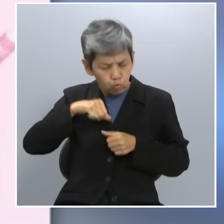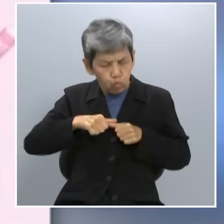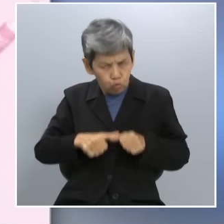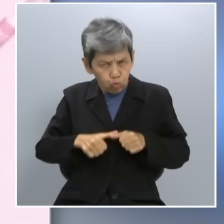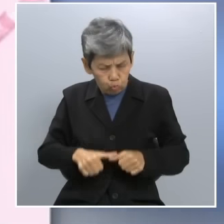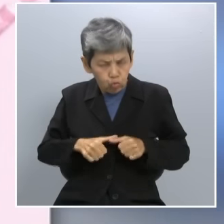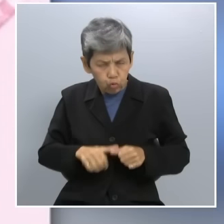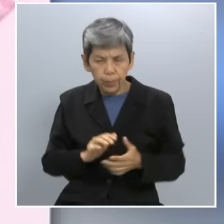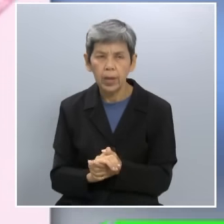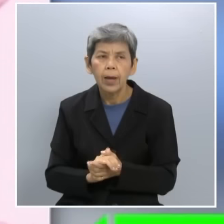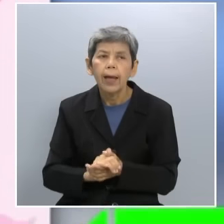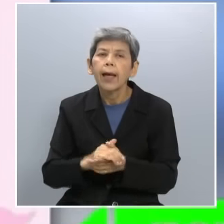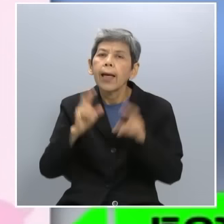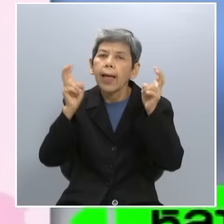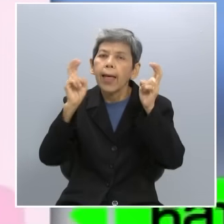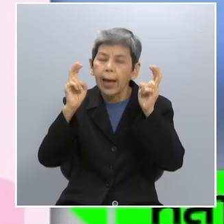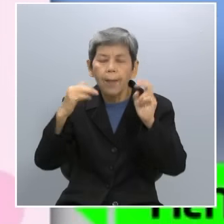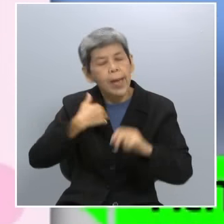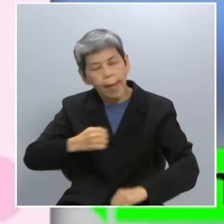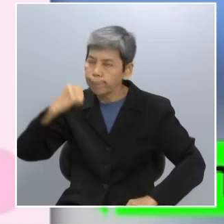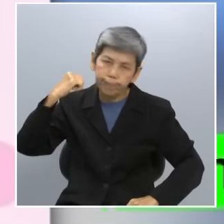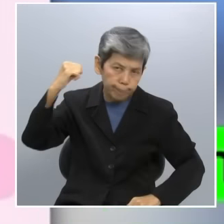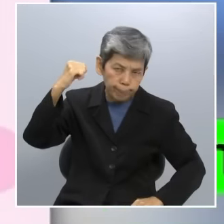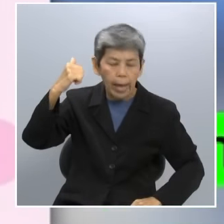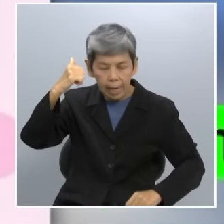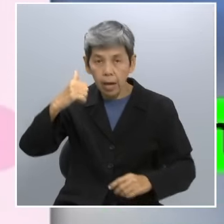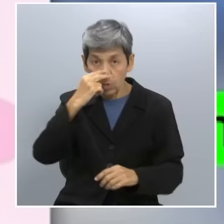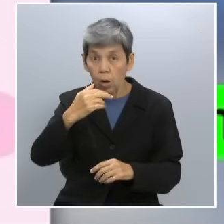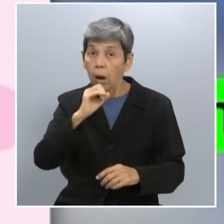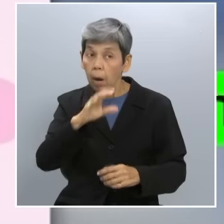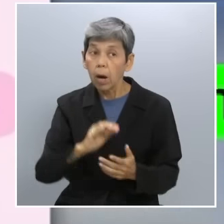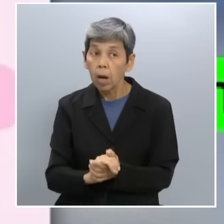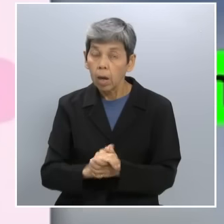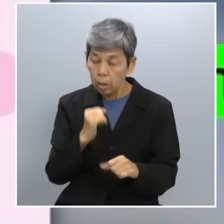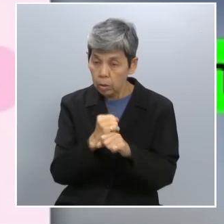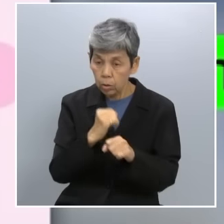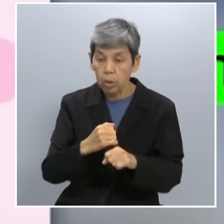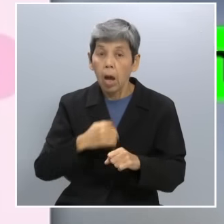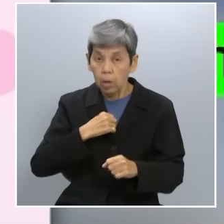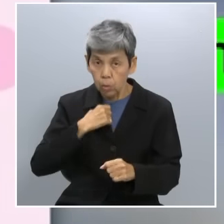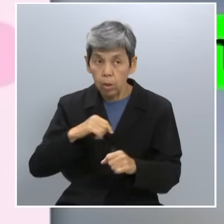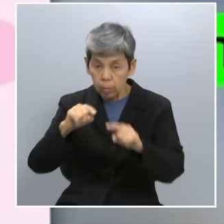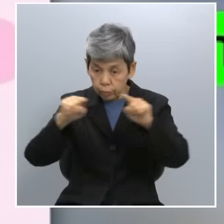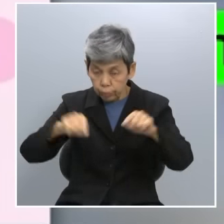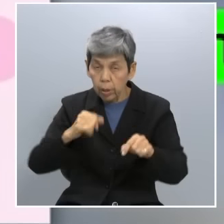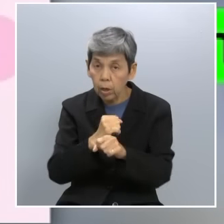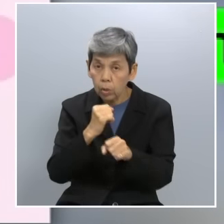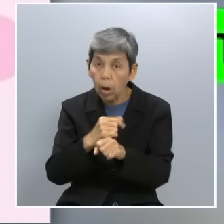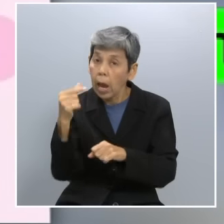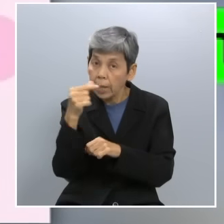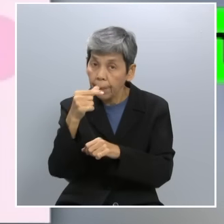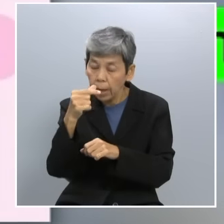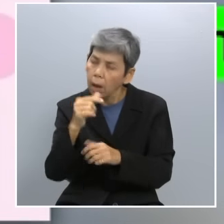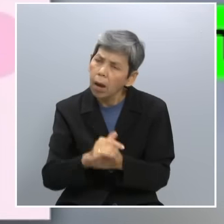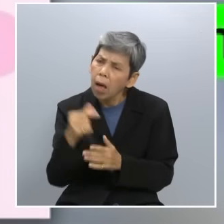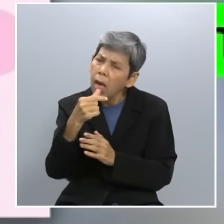นี่มันส่งตุ๊กตาหมีเย่กลับมาอืนี่นะฮะเสร็จปุ๊บมันบอกว่าส่งแบอันนี้ให้อาหน่อยเห็นมั้ยฮะหลานก็